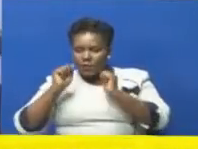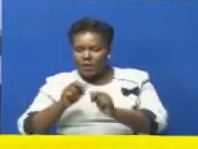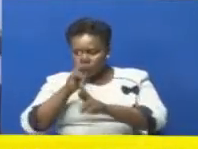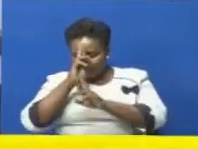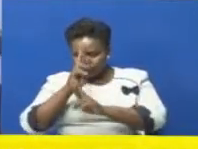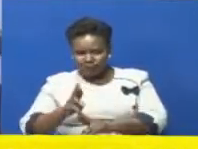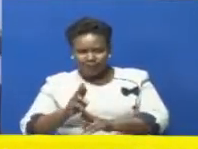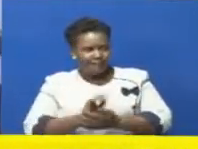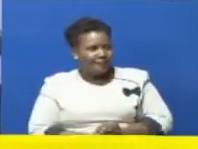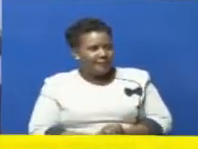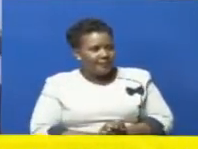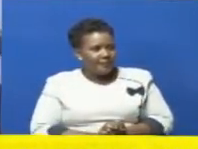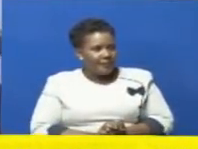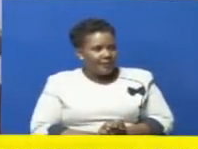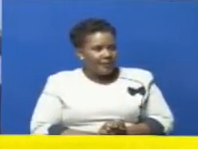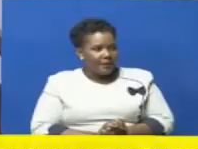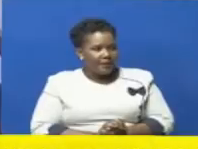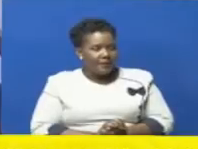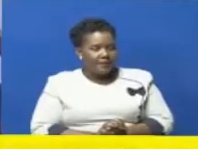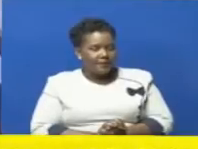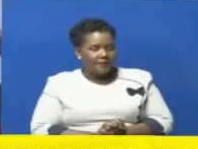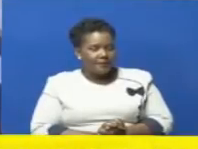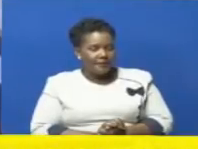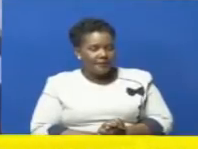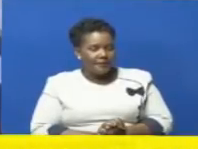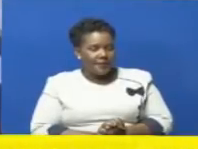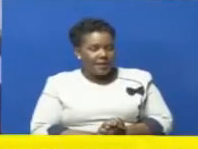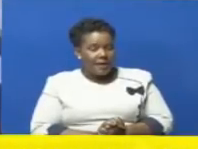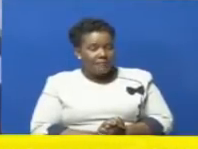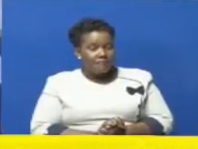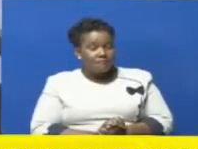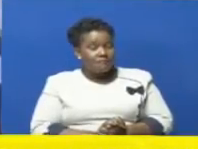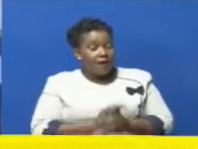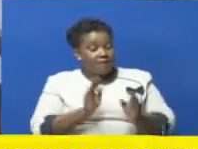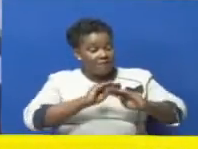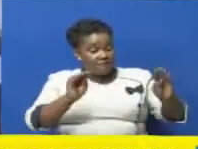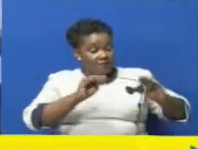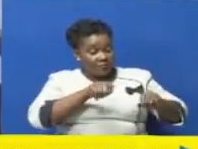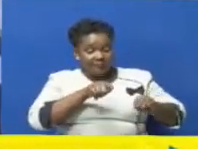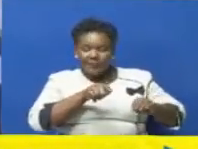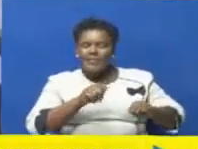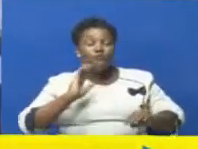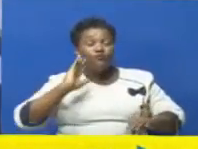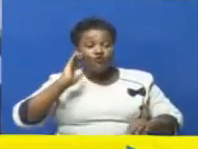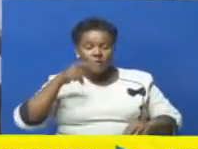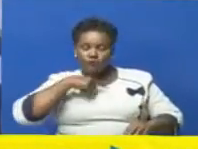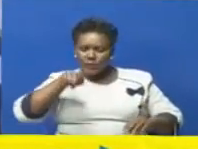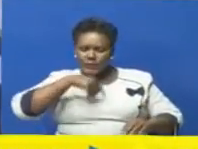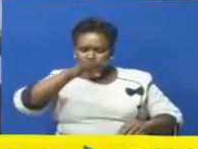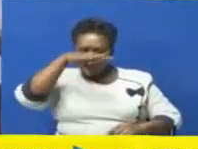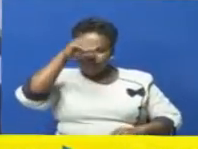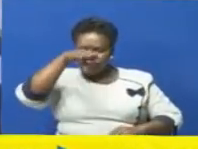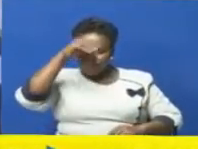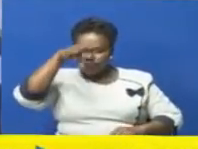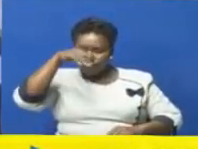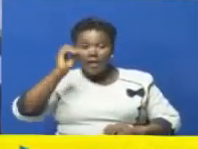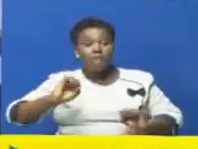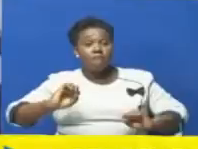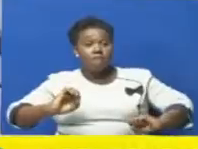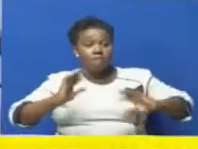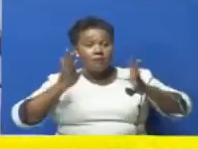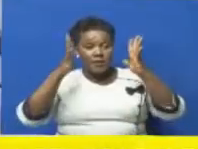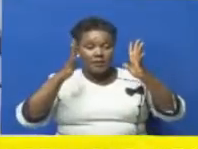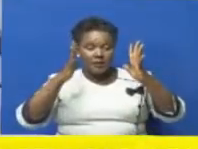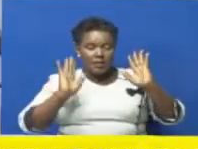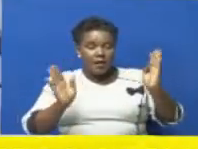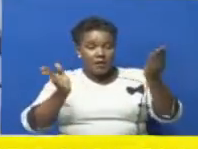muhimu kuyasoma na kuyatafsiri kivitendo maisha ya Mtume Muhammad sallallahu alaihi wasallam katika mfumo wetu